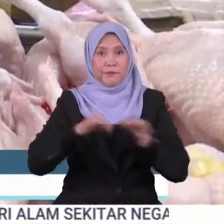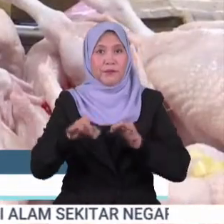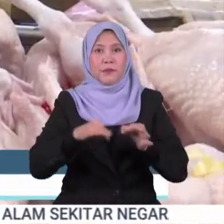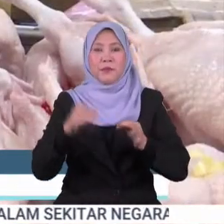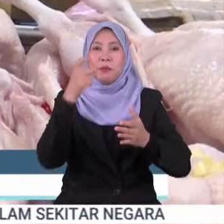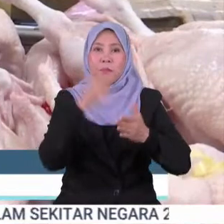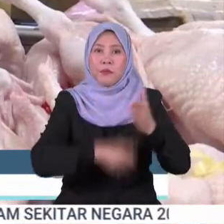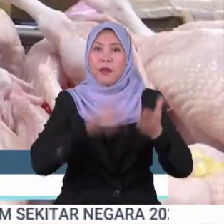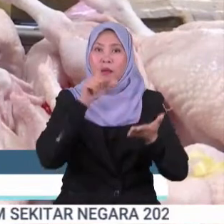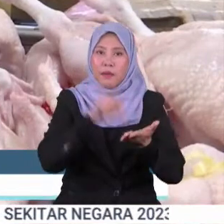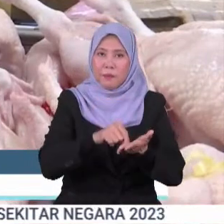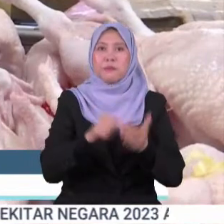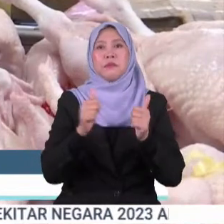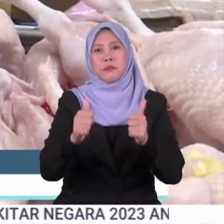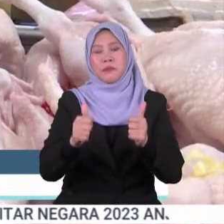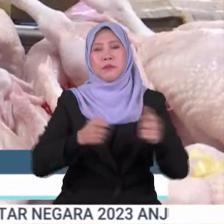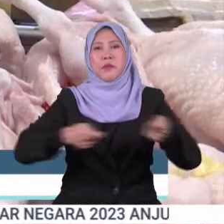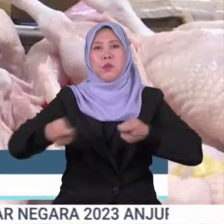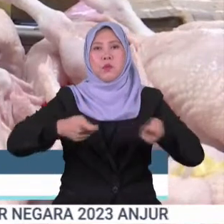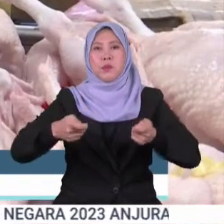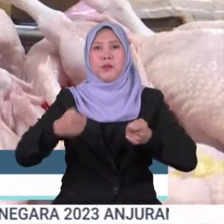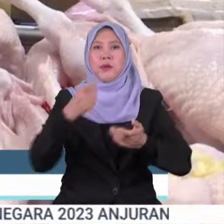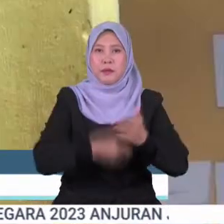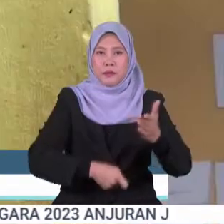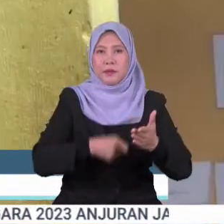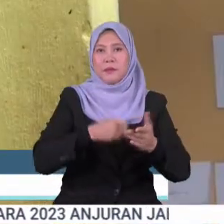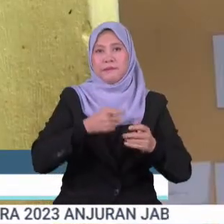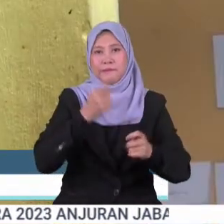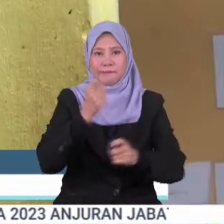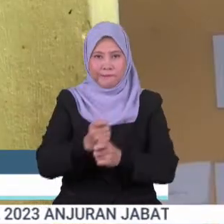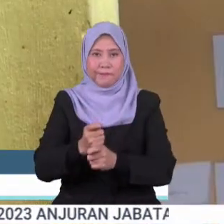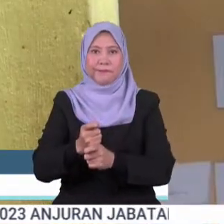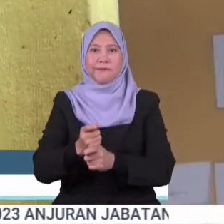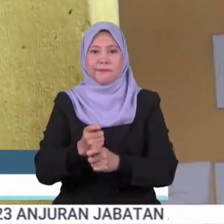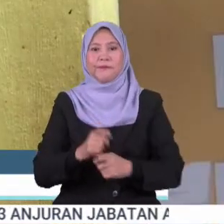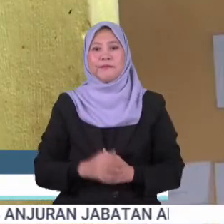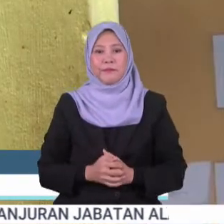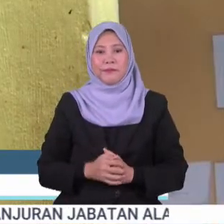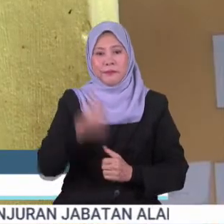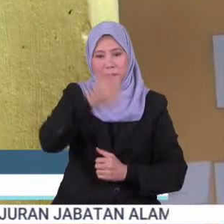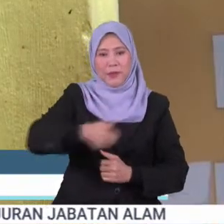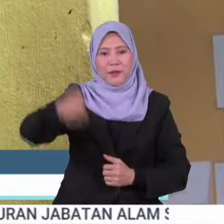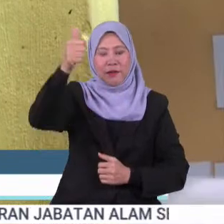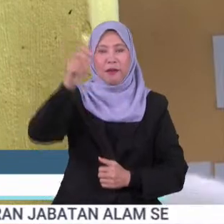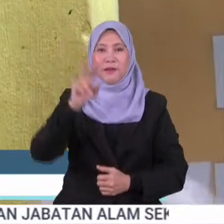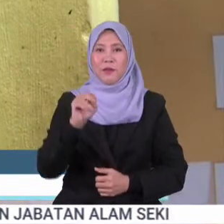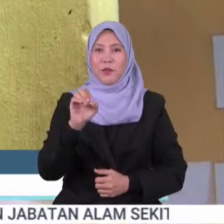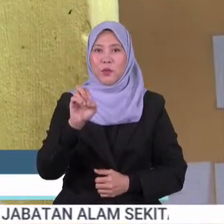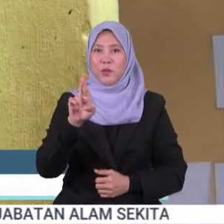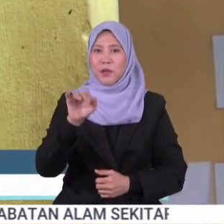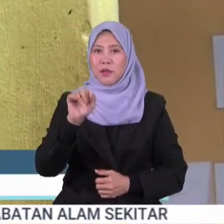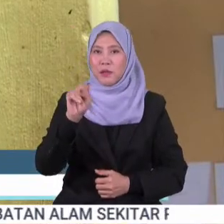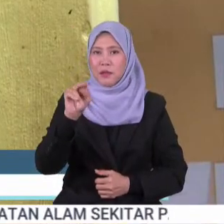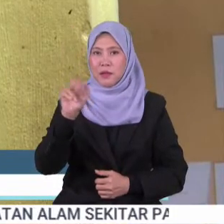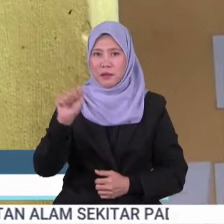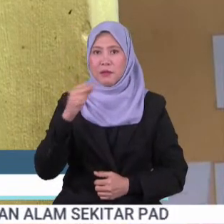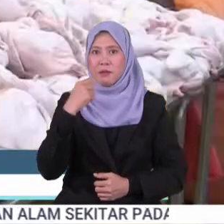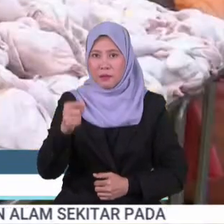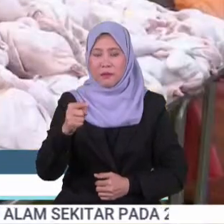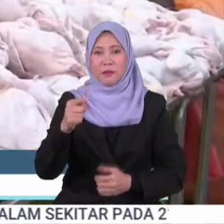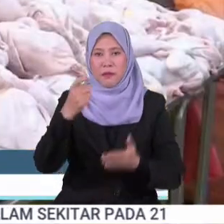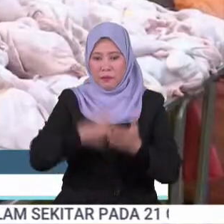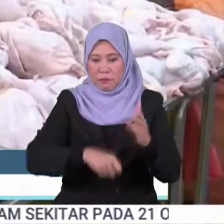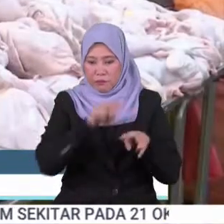menjelaskan harga ayam terkawal dan masih mengikut harga kawalan yang ditetapkan. Menurut pengarahnya, Norina Jaafar, hasil pemantauan